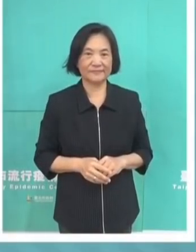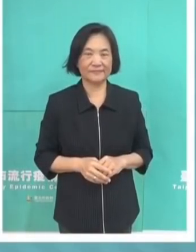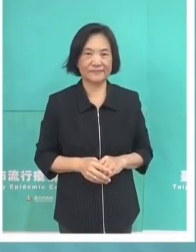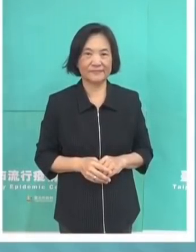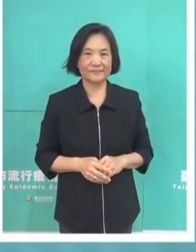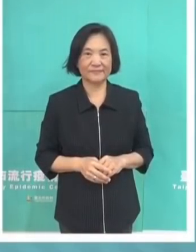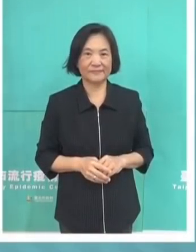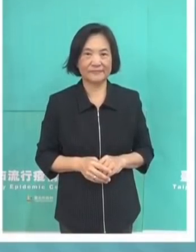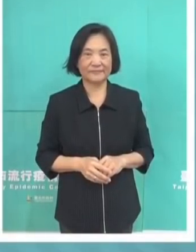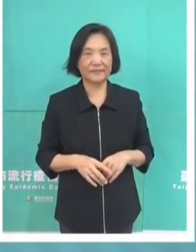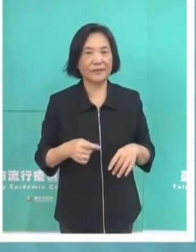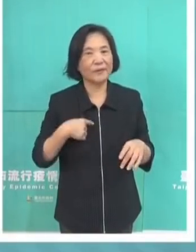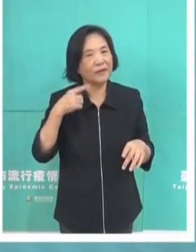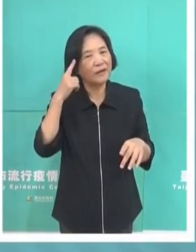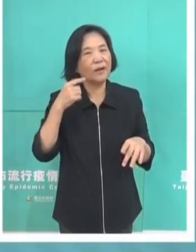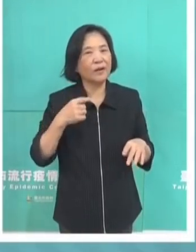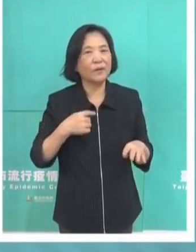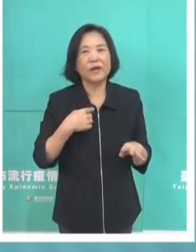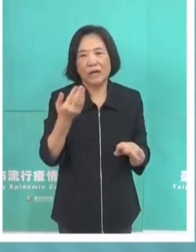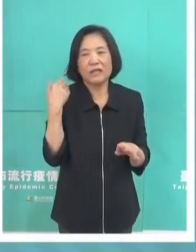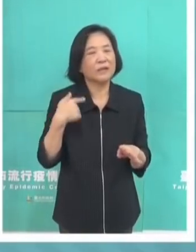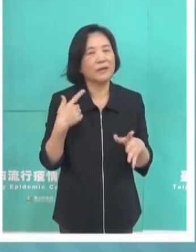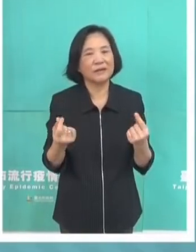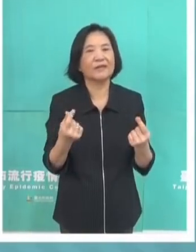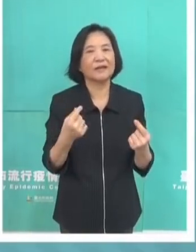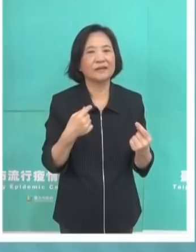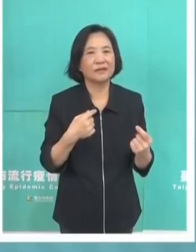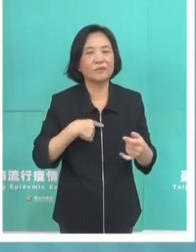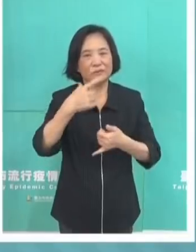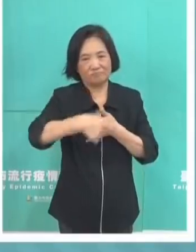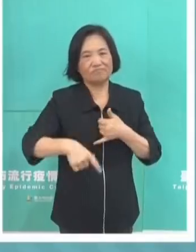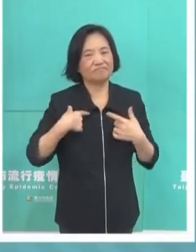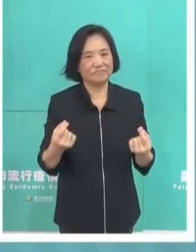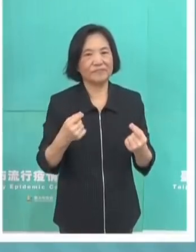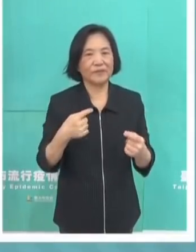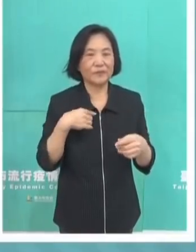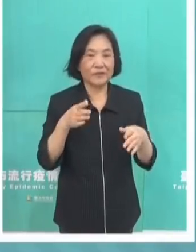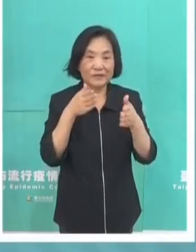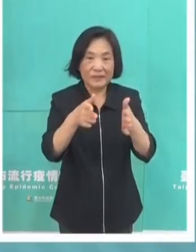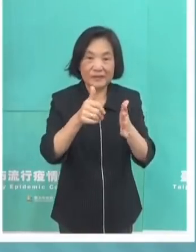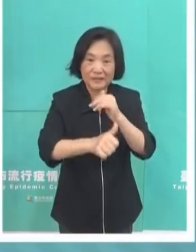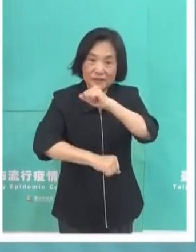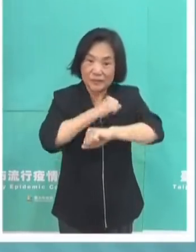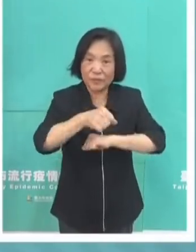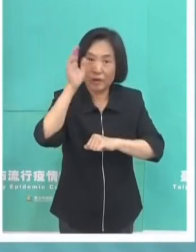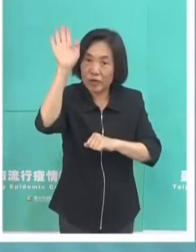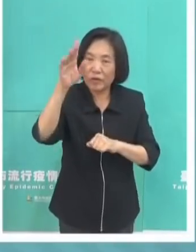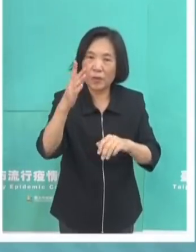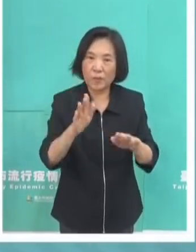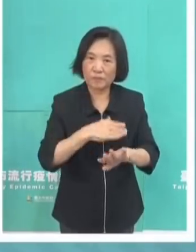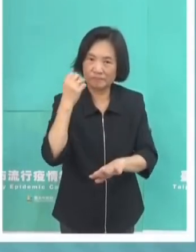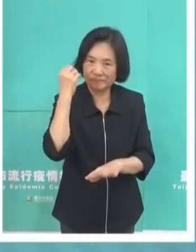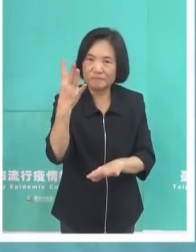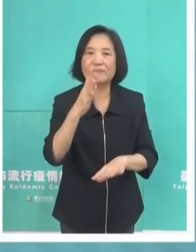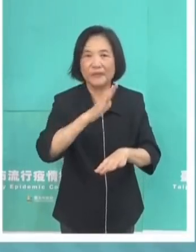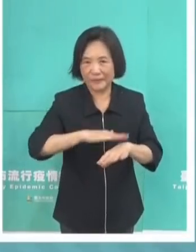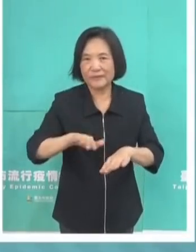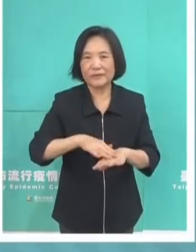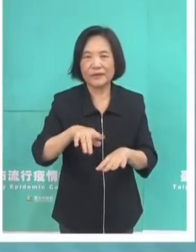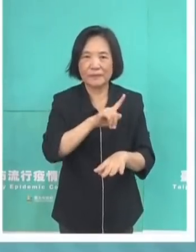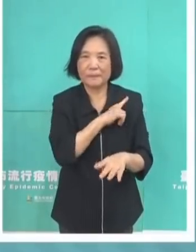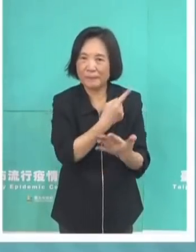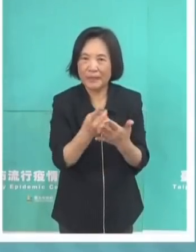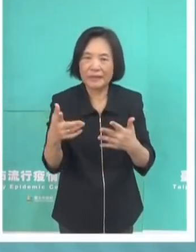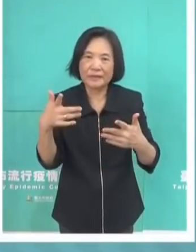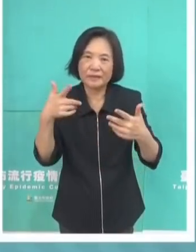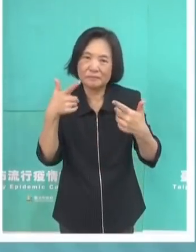所以还是这样的哦，态度还是这样的哦。我们要适应新常态的生活，就是说，哦，到时